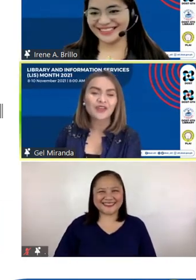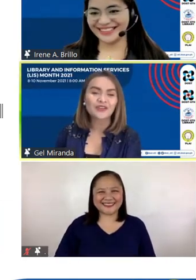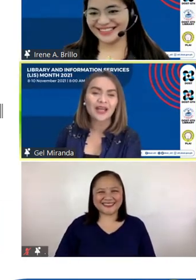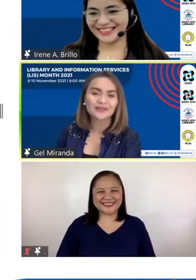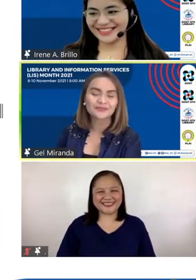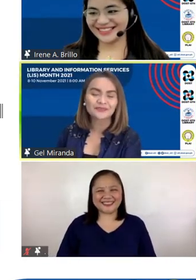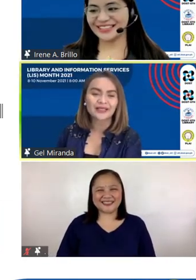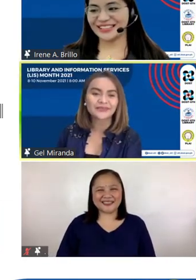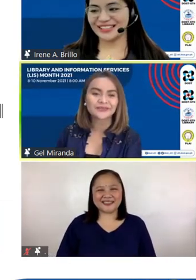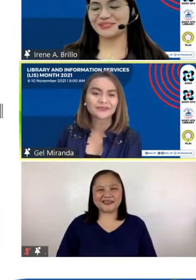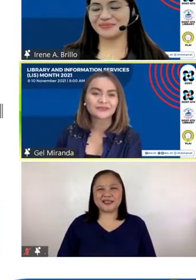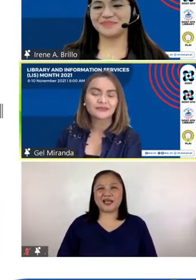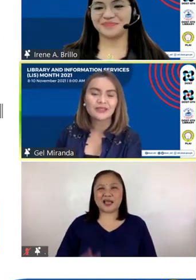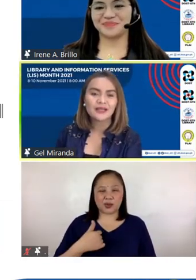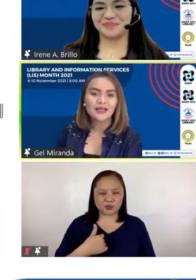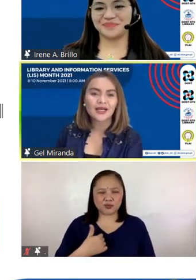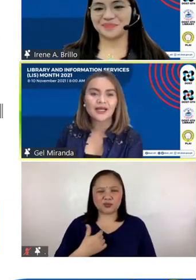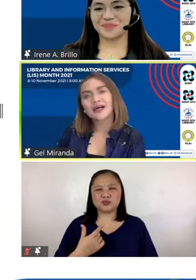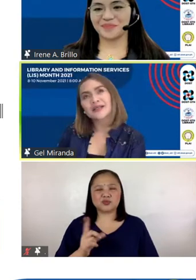yun po, ano lang, parang